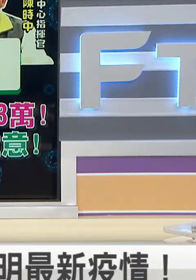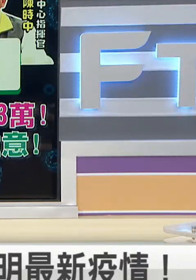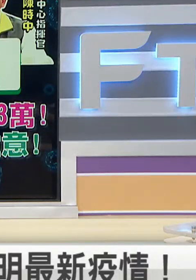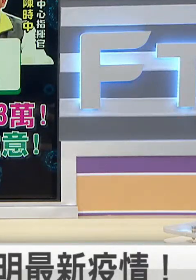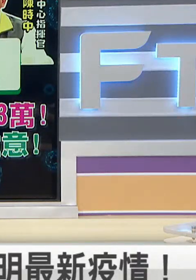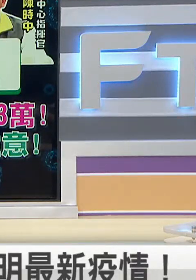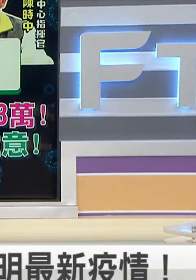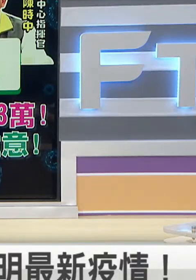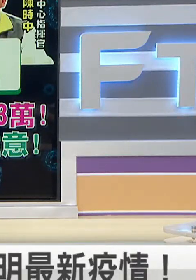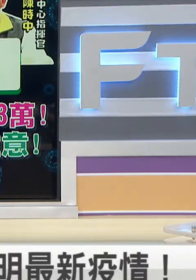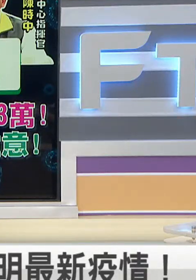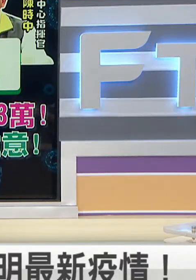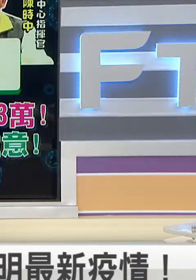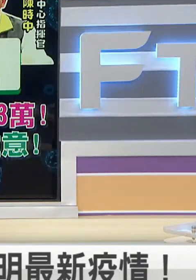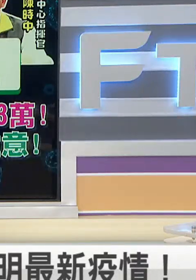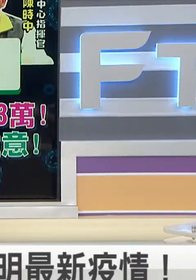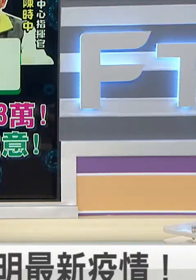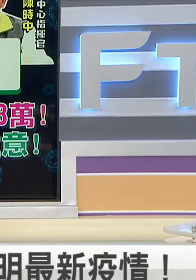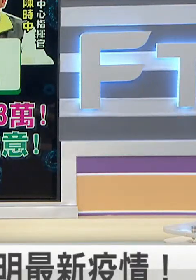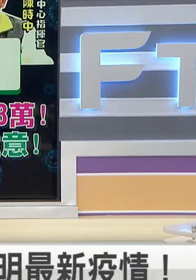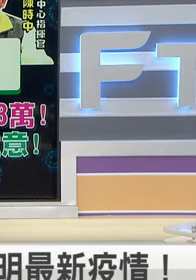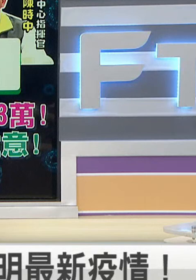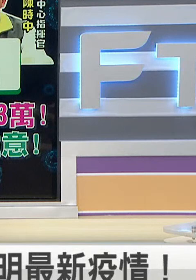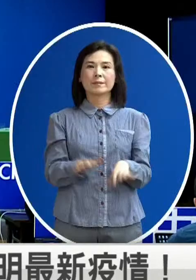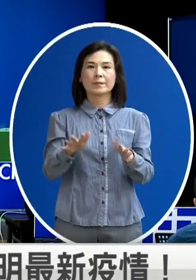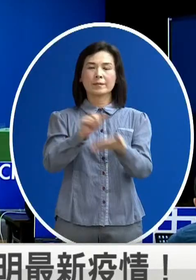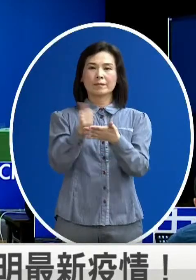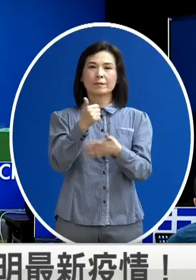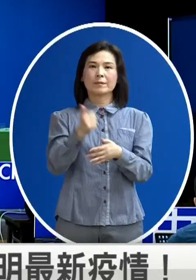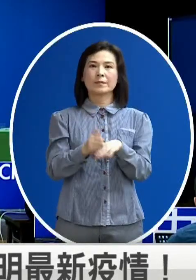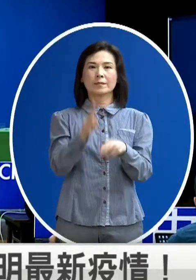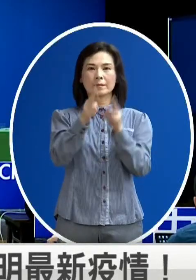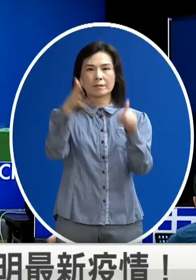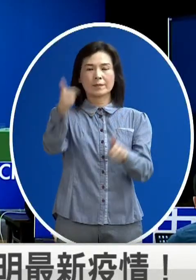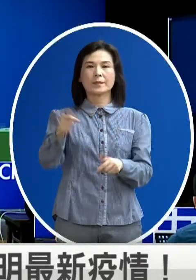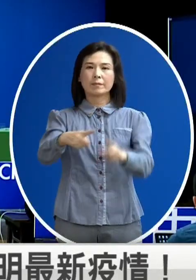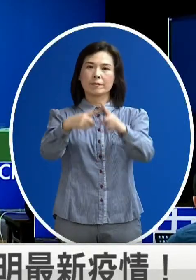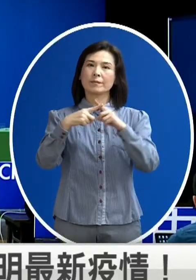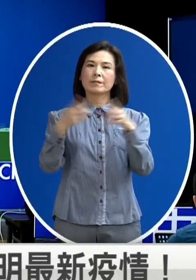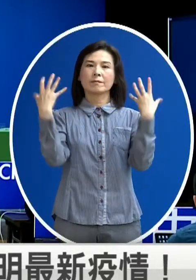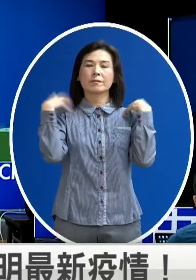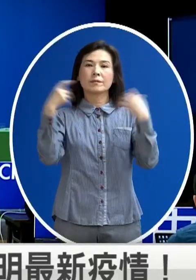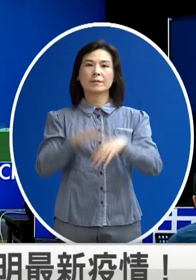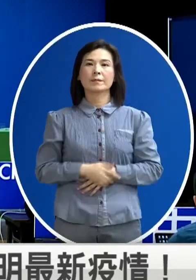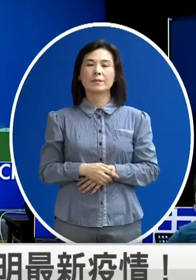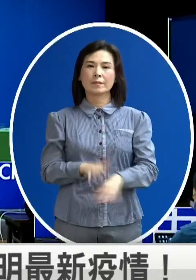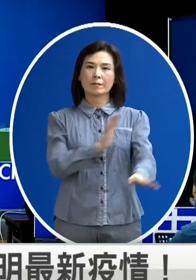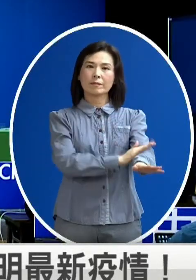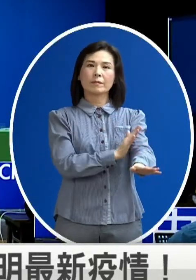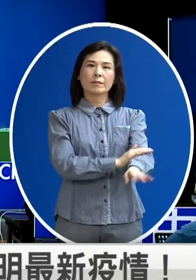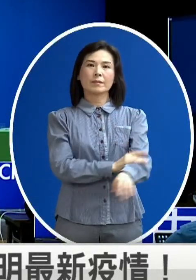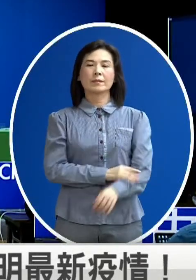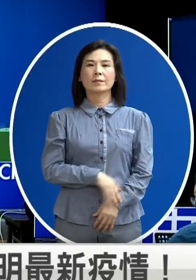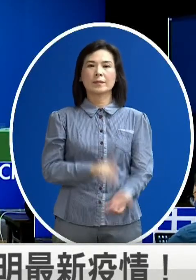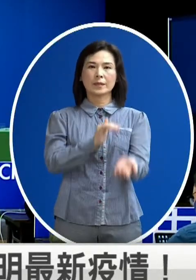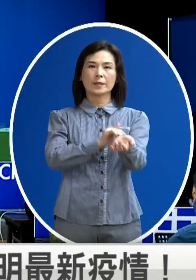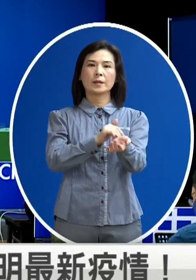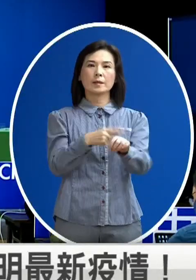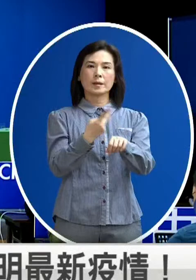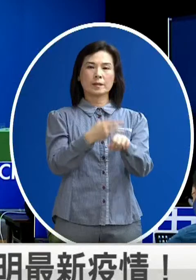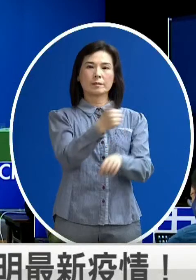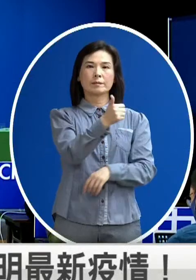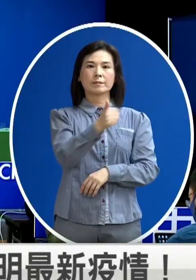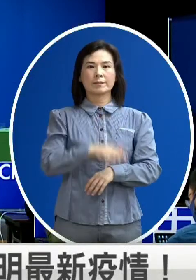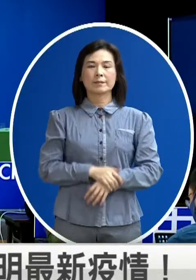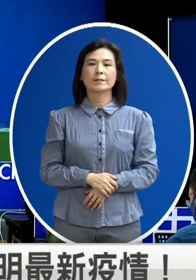30000大关？一起来看最新的记者会。 亲自主持。那另外左边是医疗应变组的罗